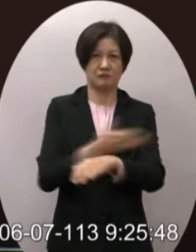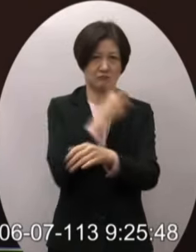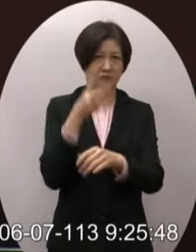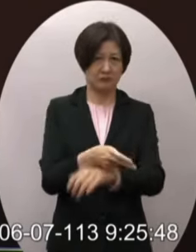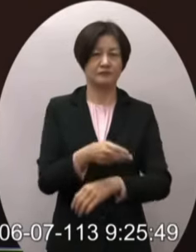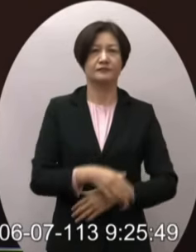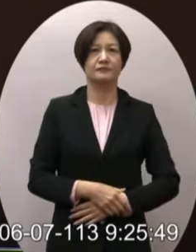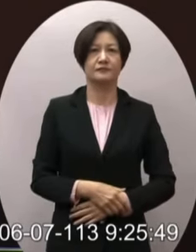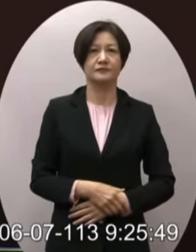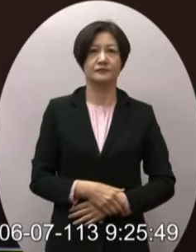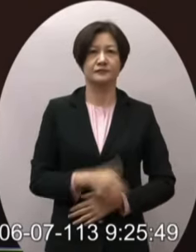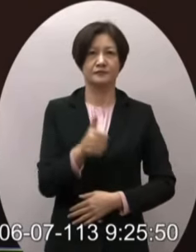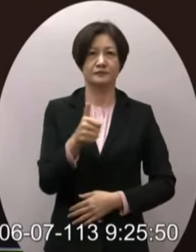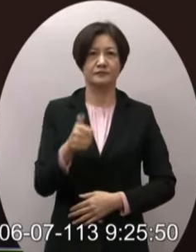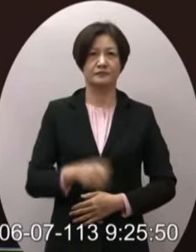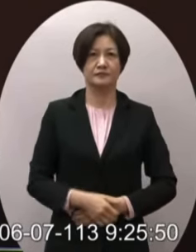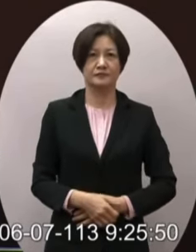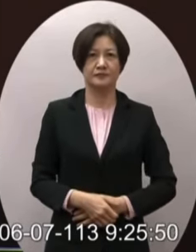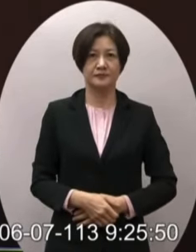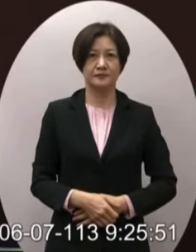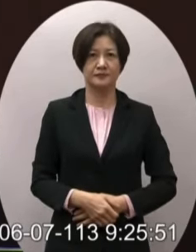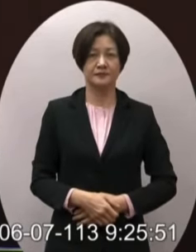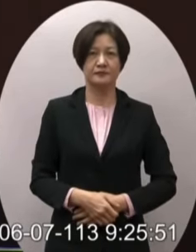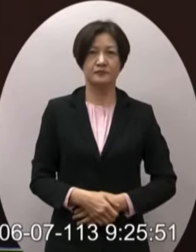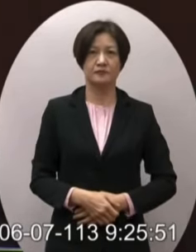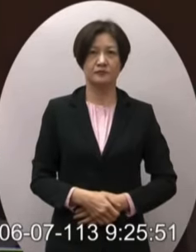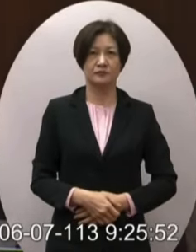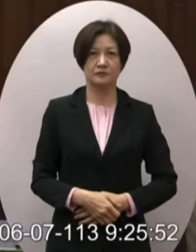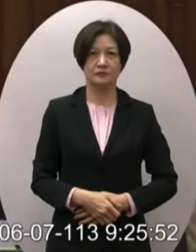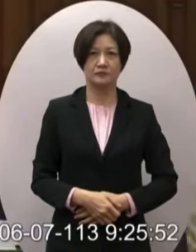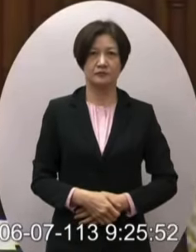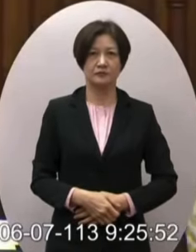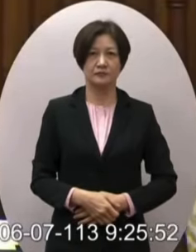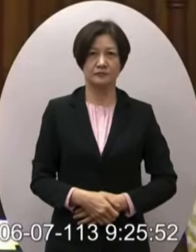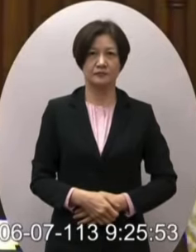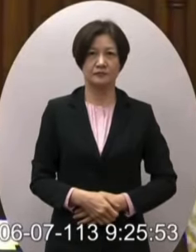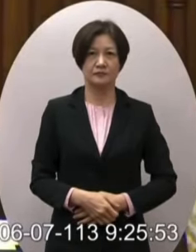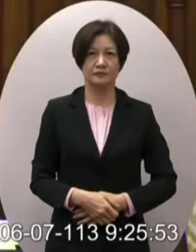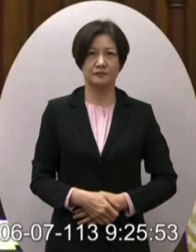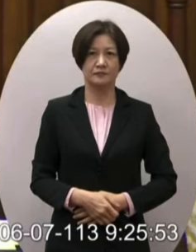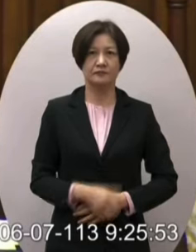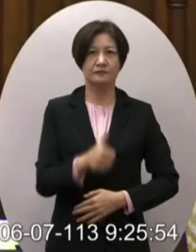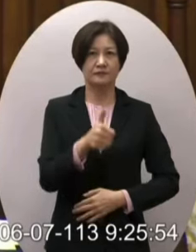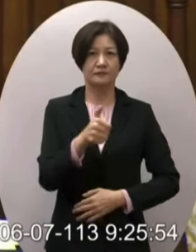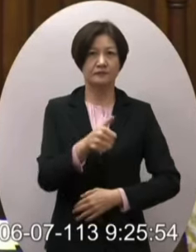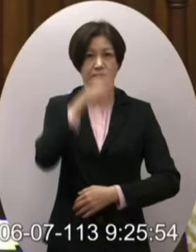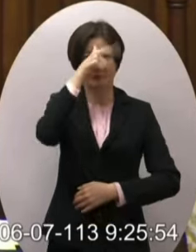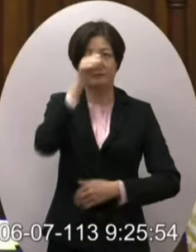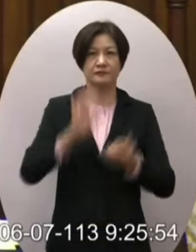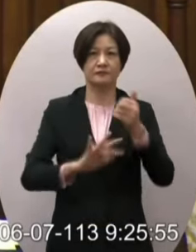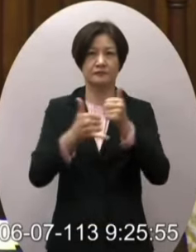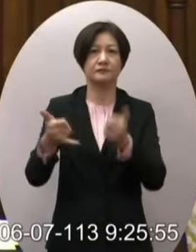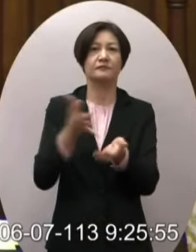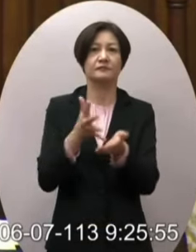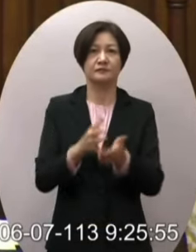会。谢谢。 谢谢黄建豪委员的